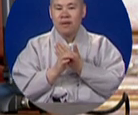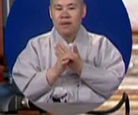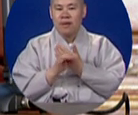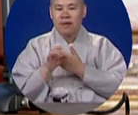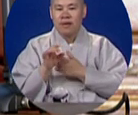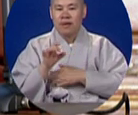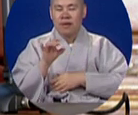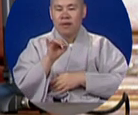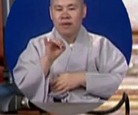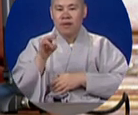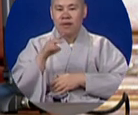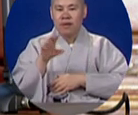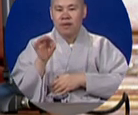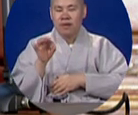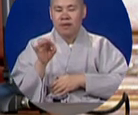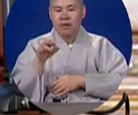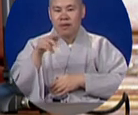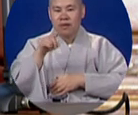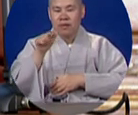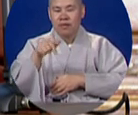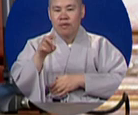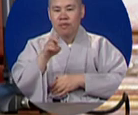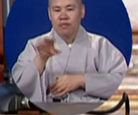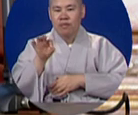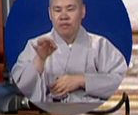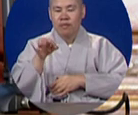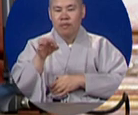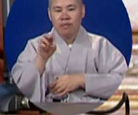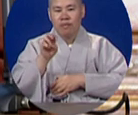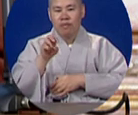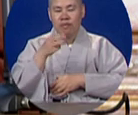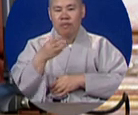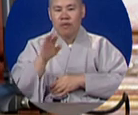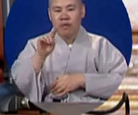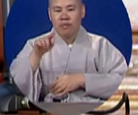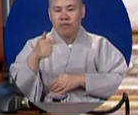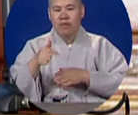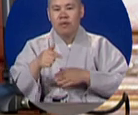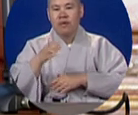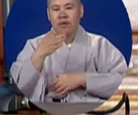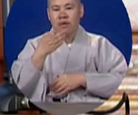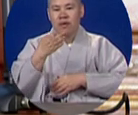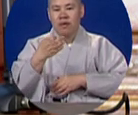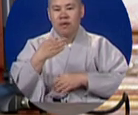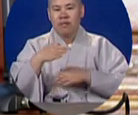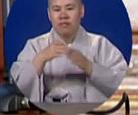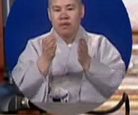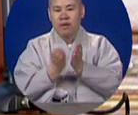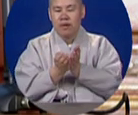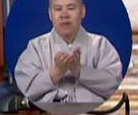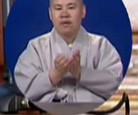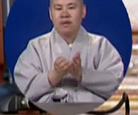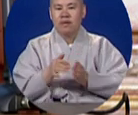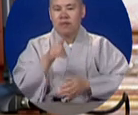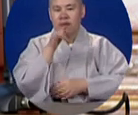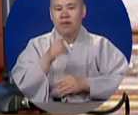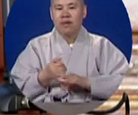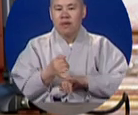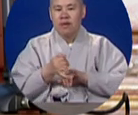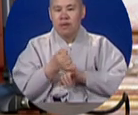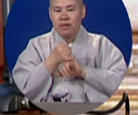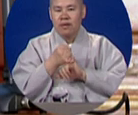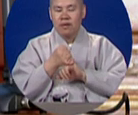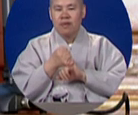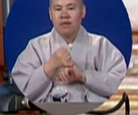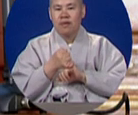이상정멸분 제14에 응생부 소주시민이 응당이